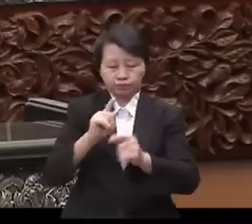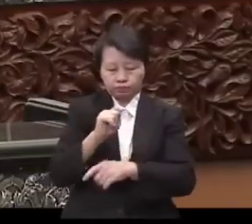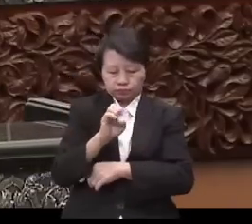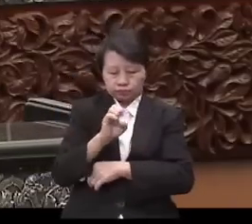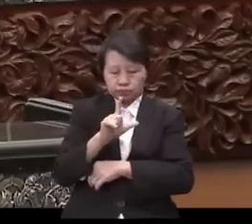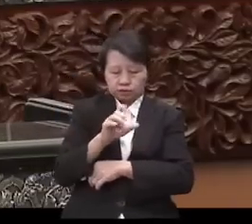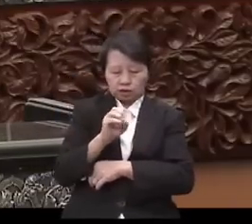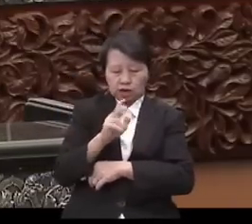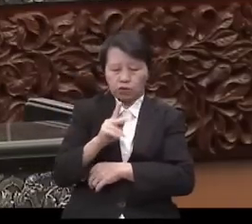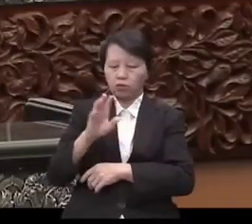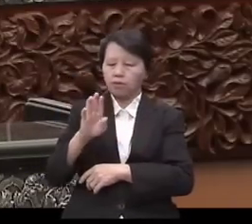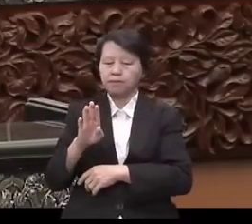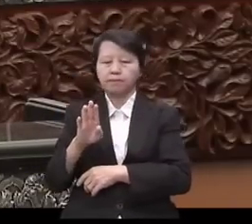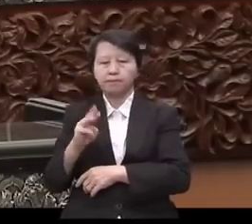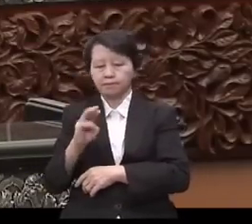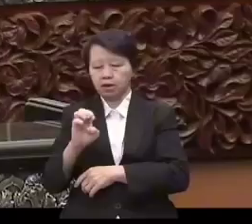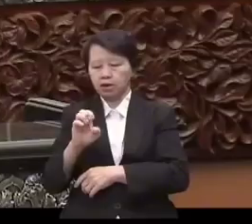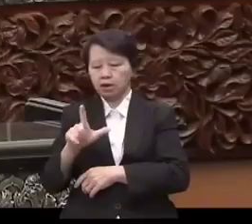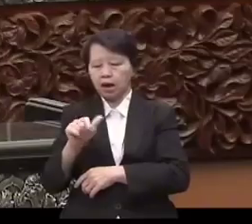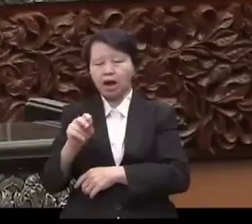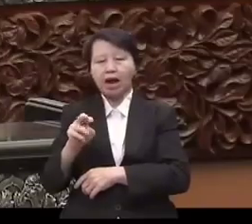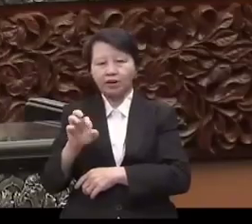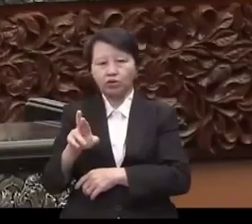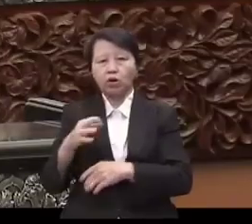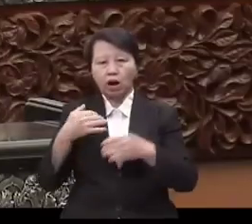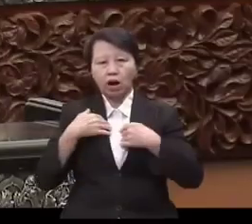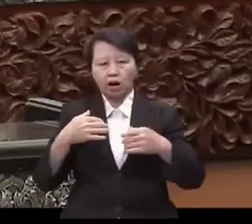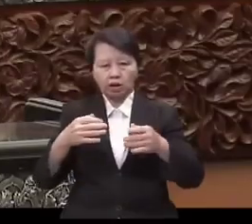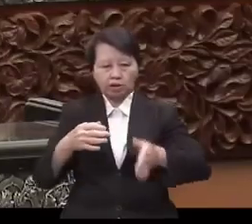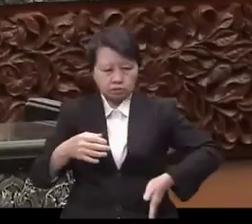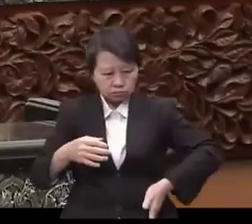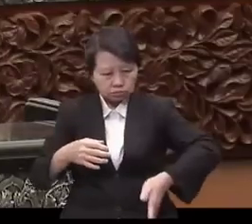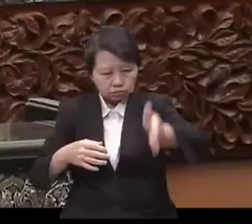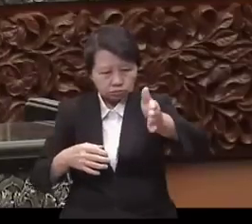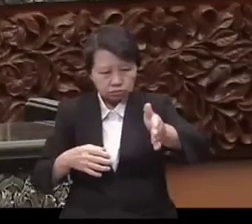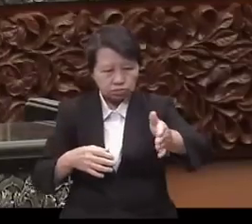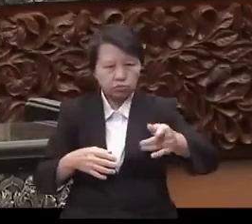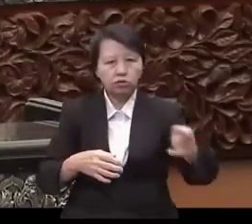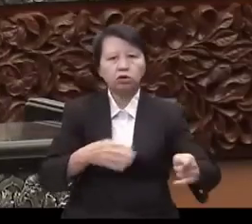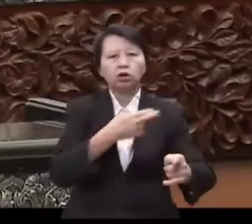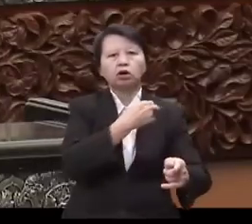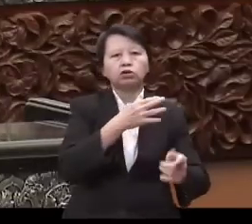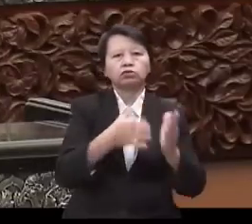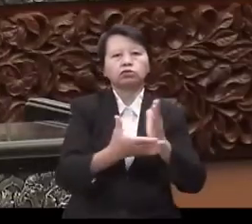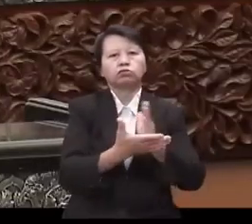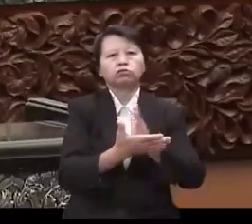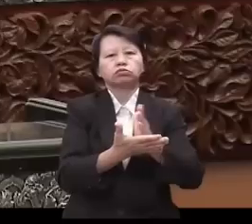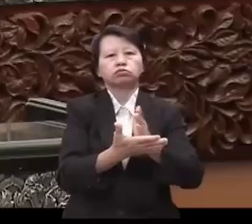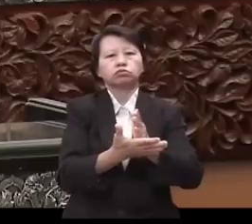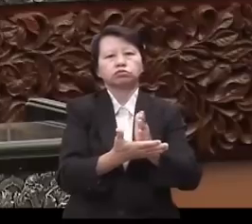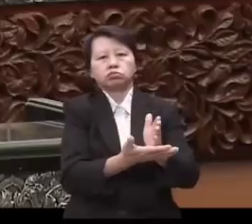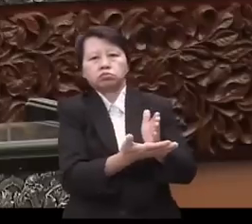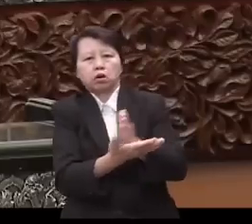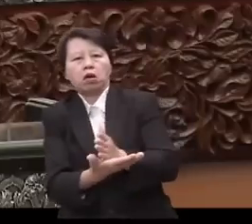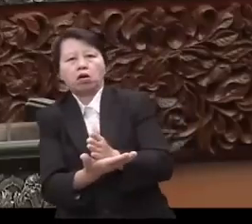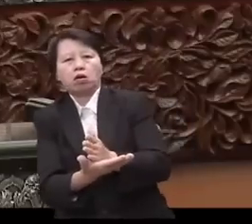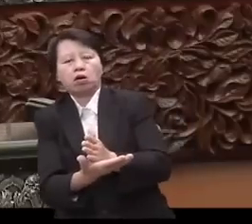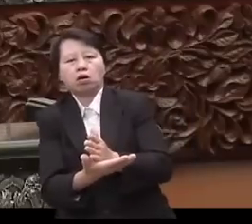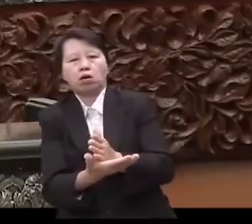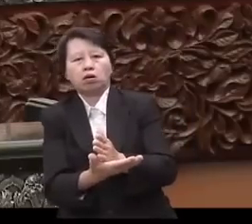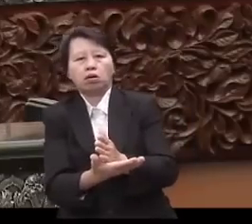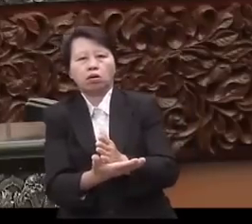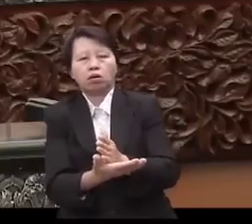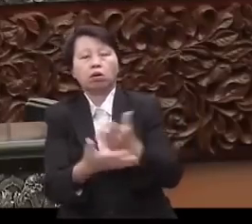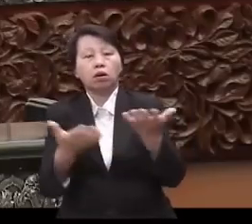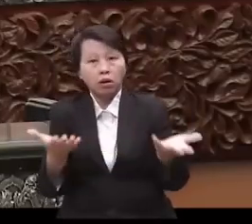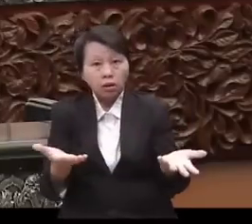terdapat kawasan sempadan yang Indonesia terpaksa menumpang kita untuk panjat ke batu tersebut.